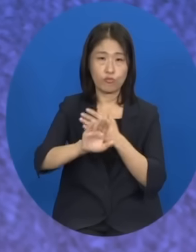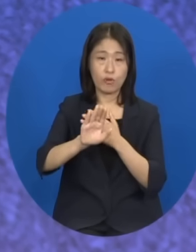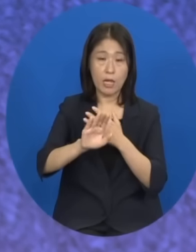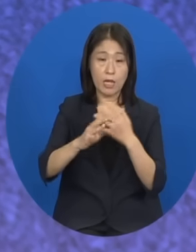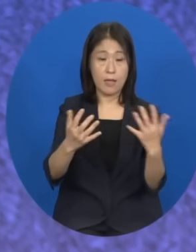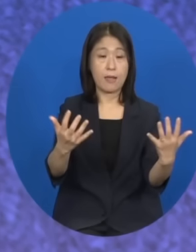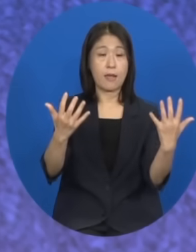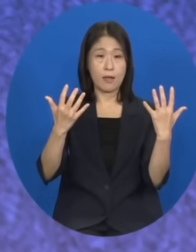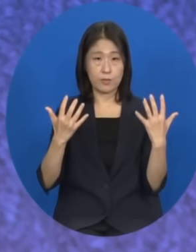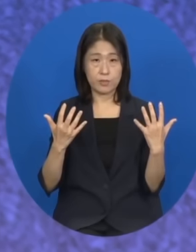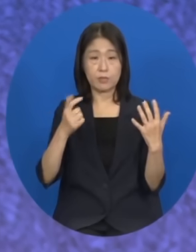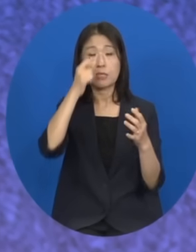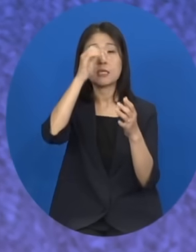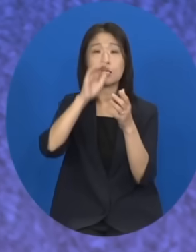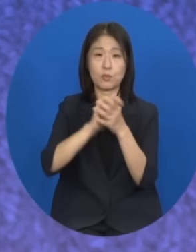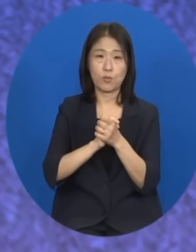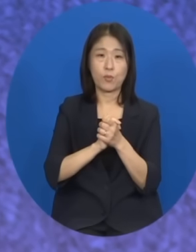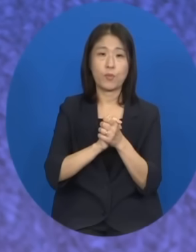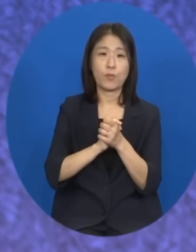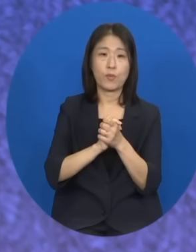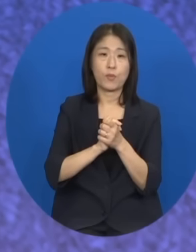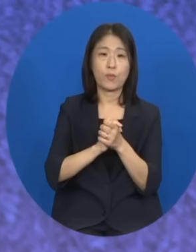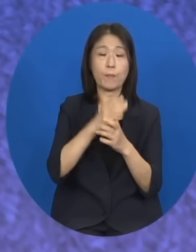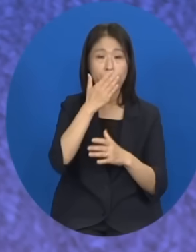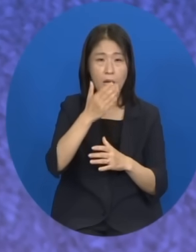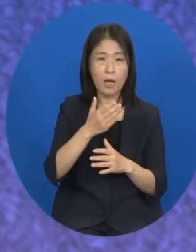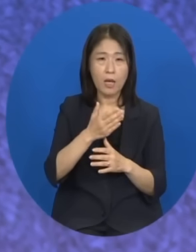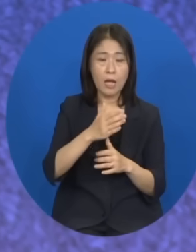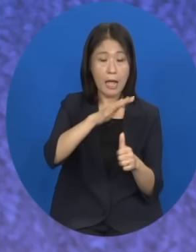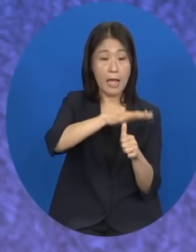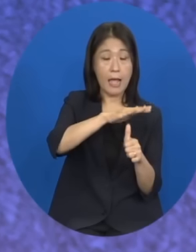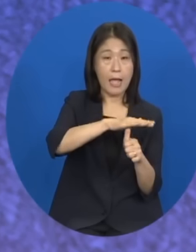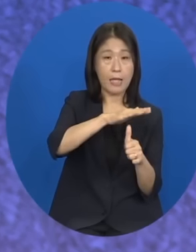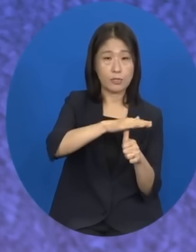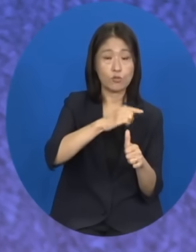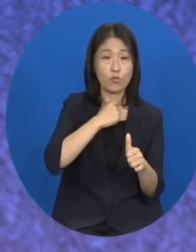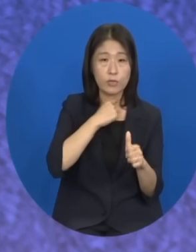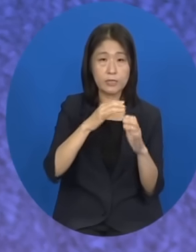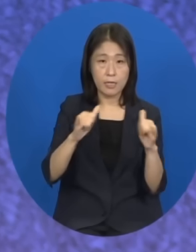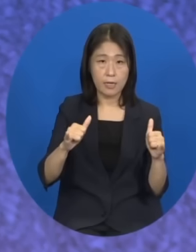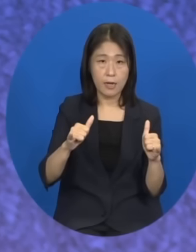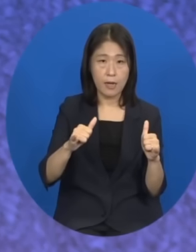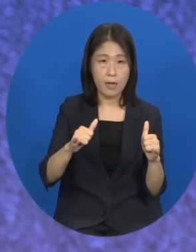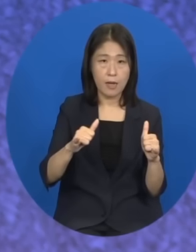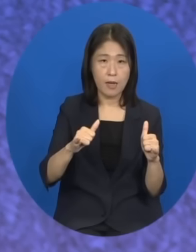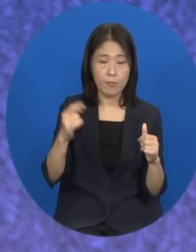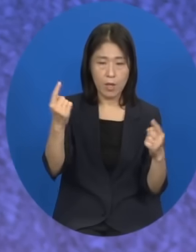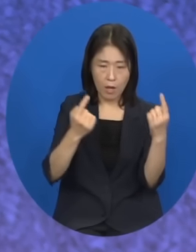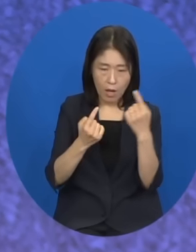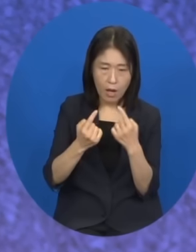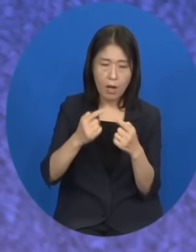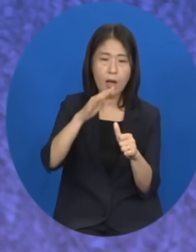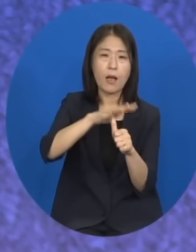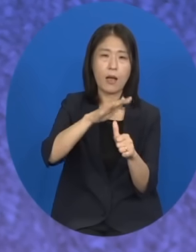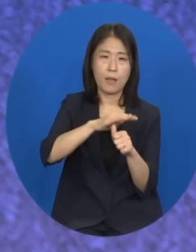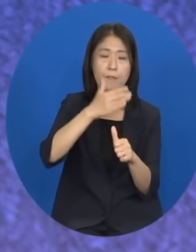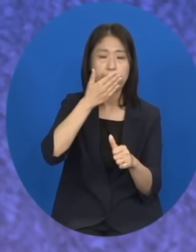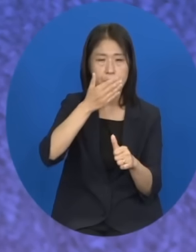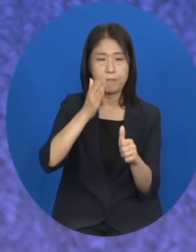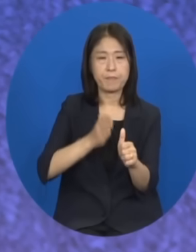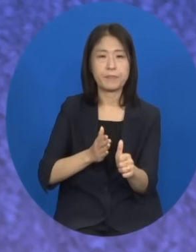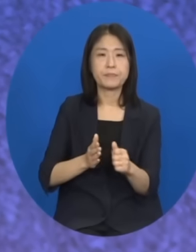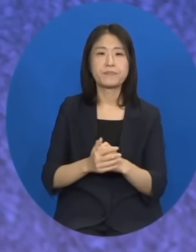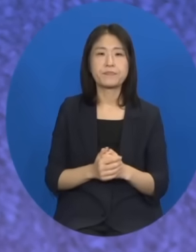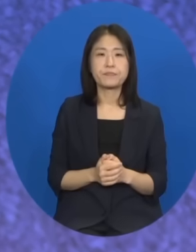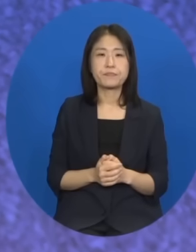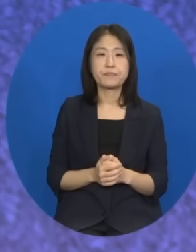올라오셔서 기도하실 분들은 기도하시고 안수기도 받으실 분들은 나오셔서 안수기도 받으시기 바랍니다. 오늘